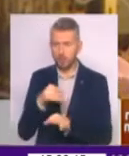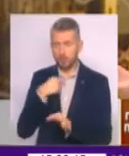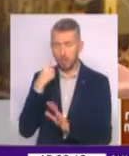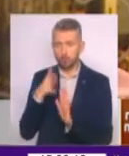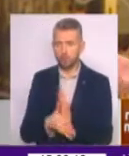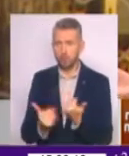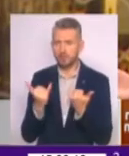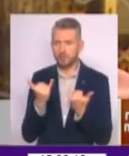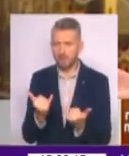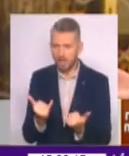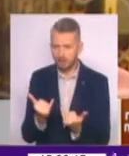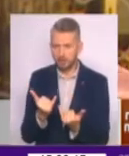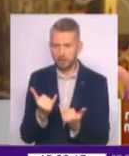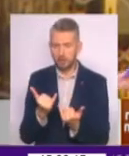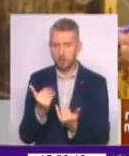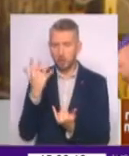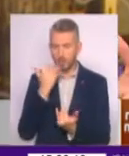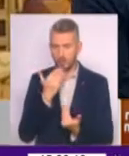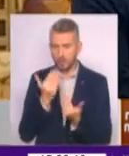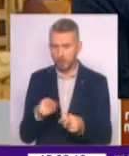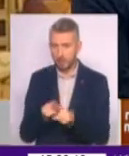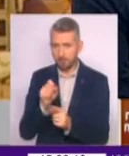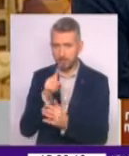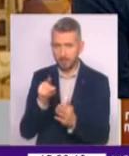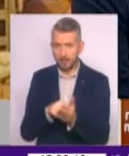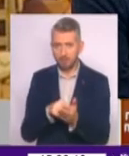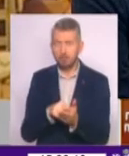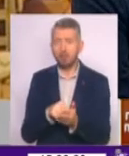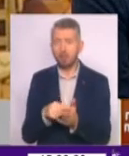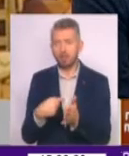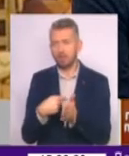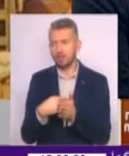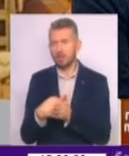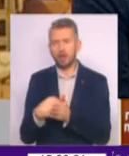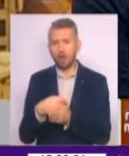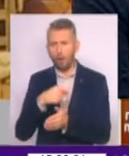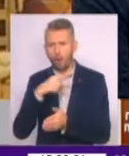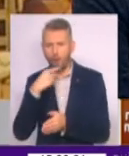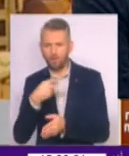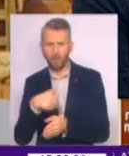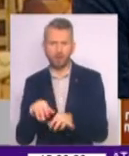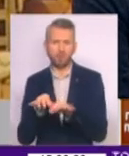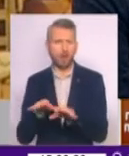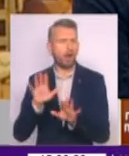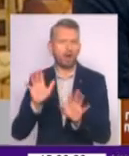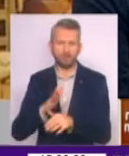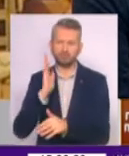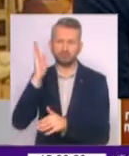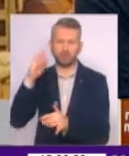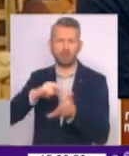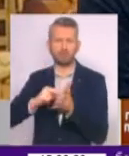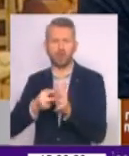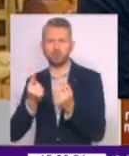зараз повністю, коли звертається цими питаннями, відмахується ось цими великими планами з приводу великої розв'язки, правильно? Ну, так, фактично,